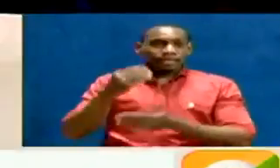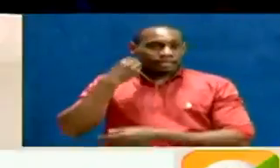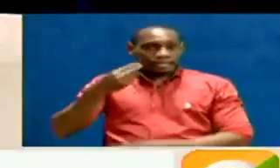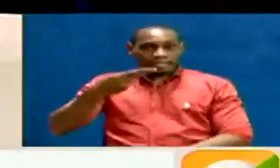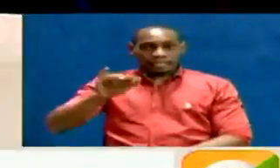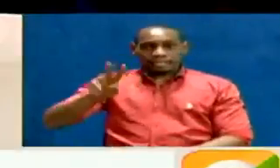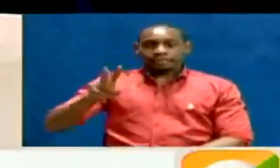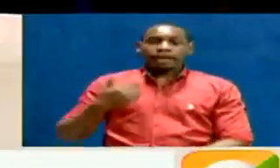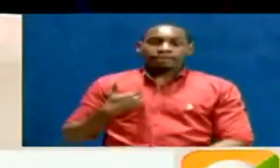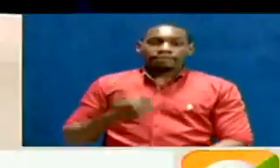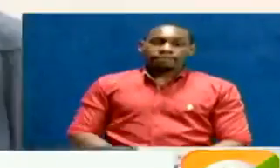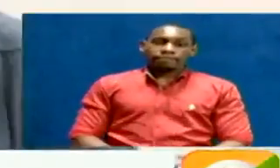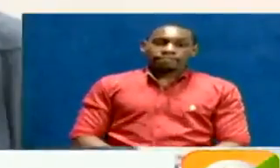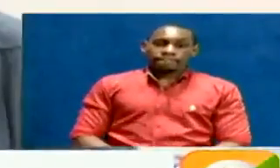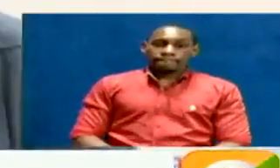virusi vya HIV.